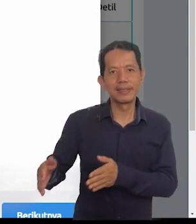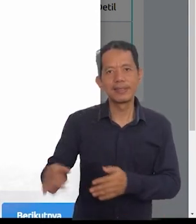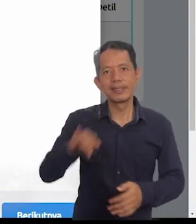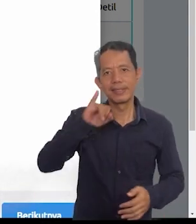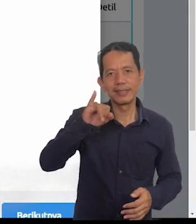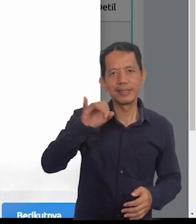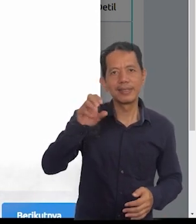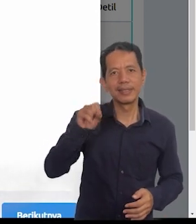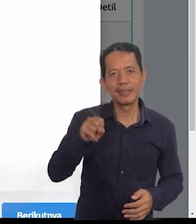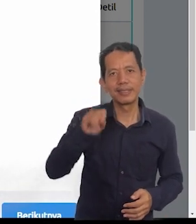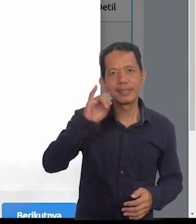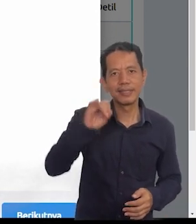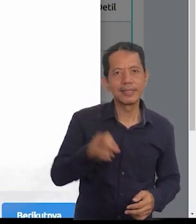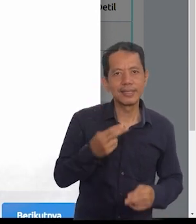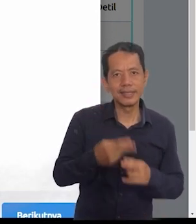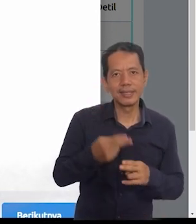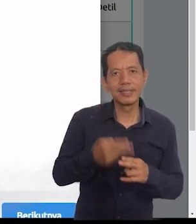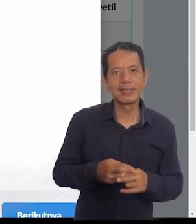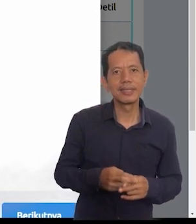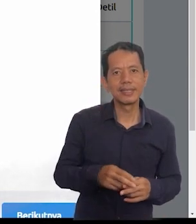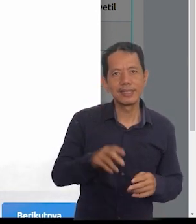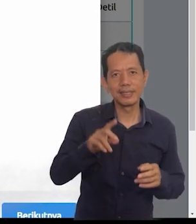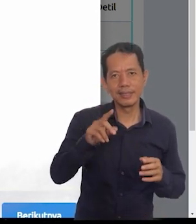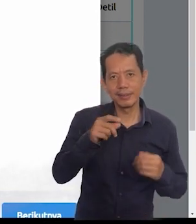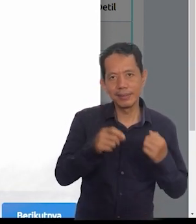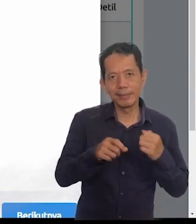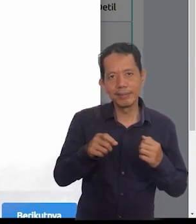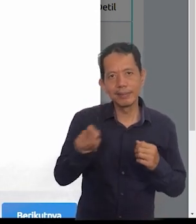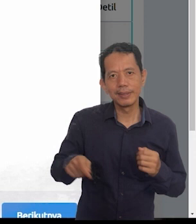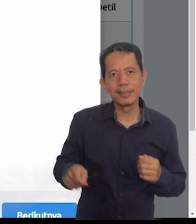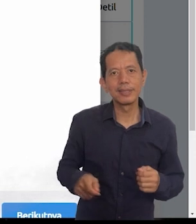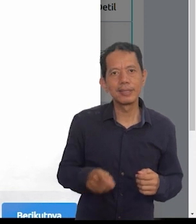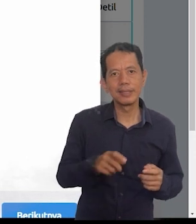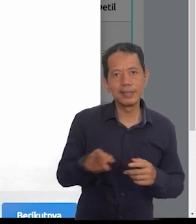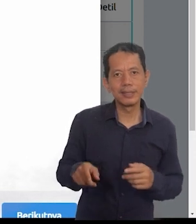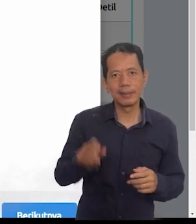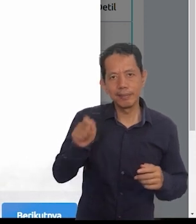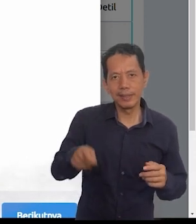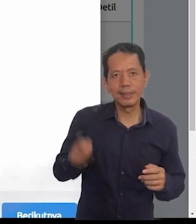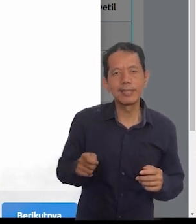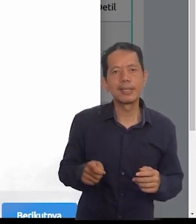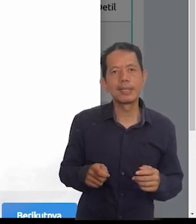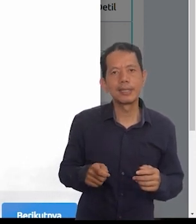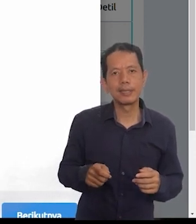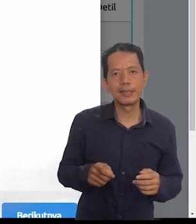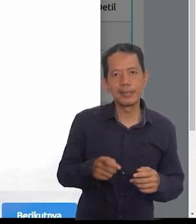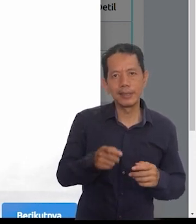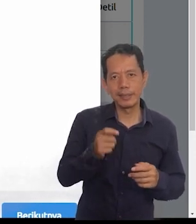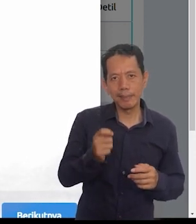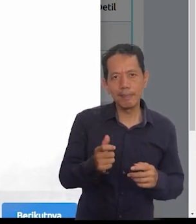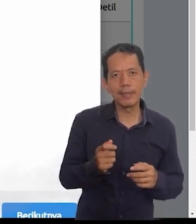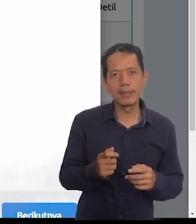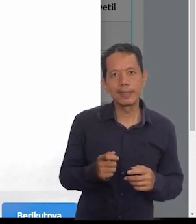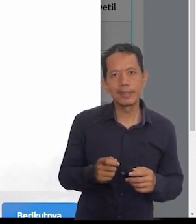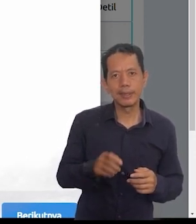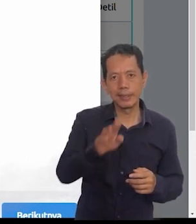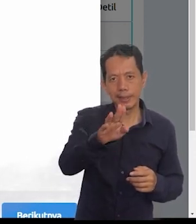Kemudian, isi nama pengadilan dengan pengadilan tempat Anda membuat surat